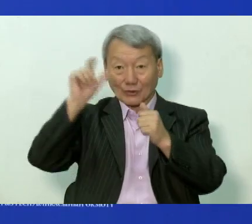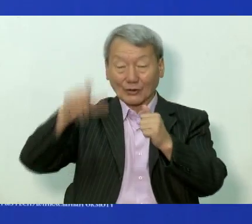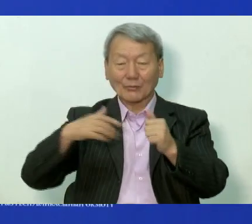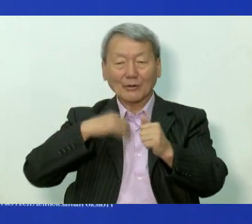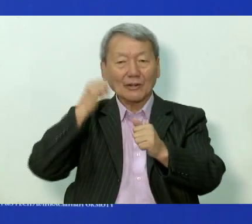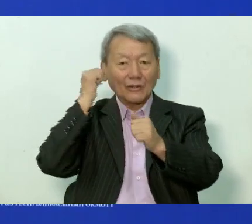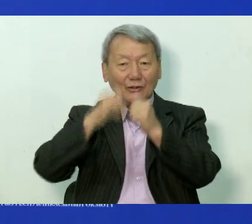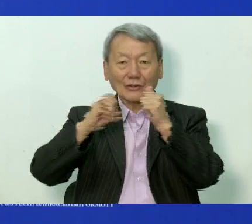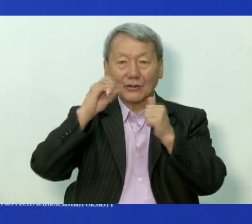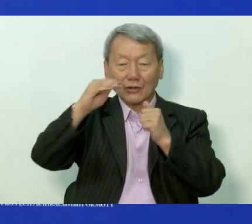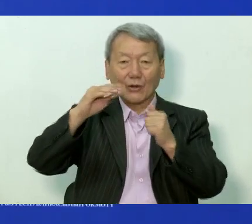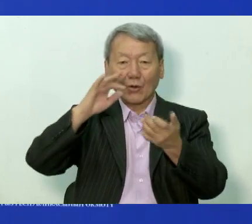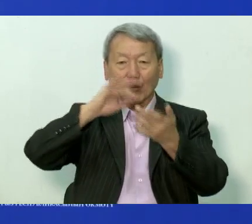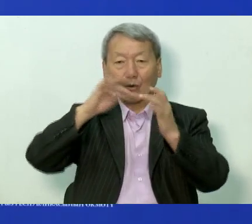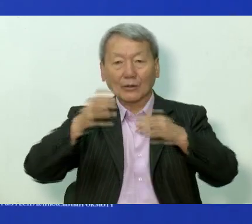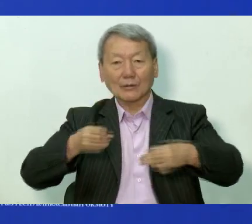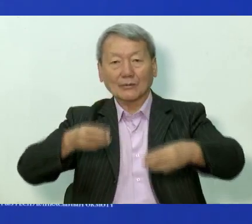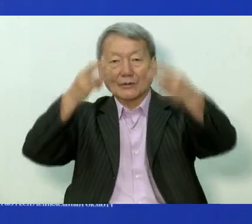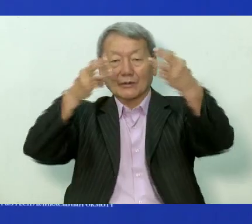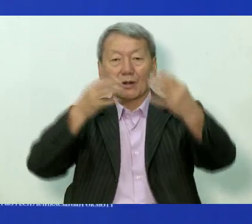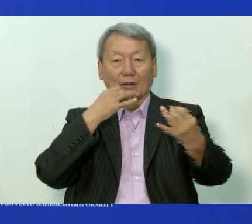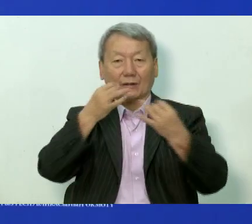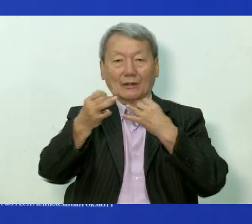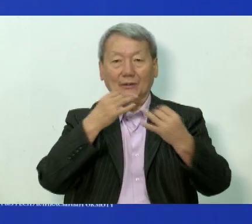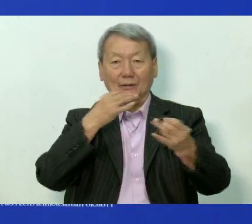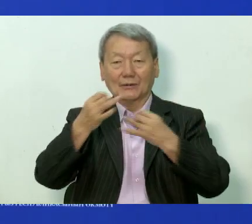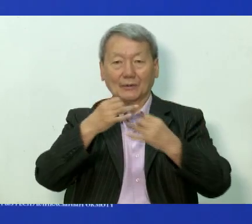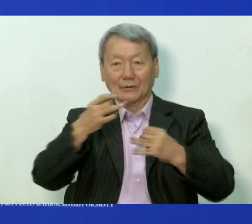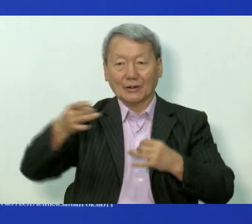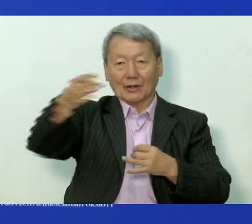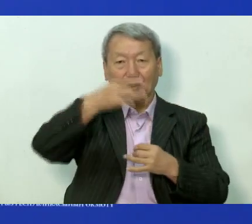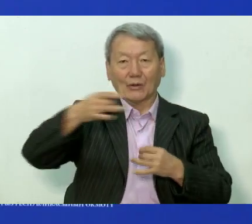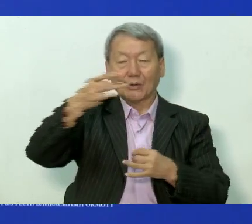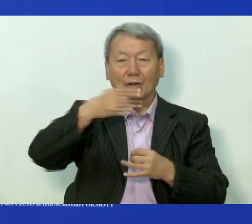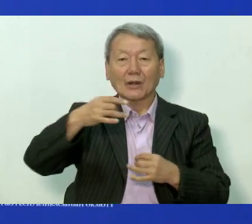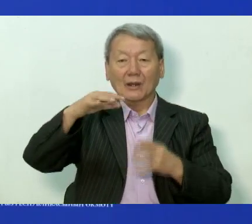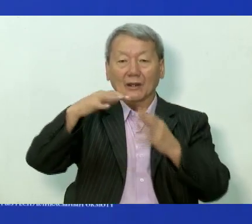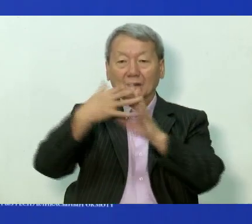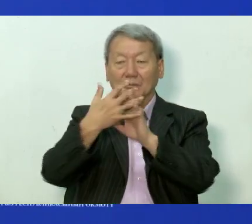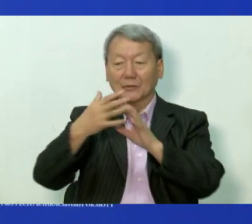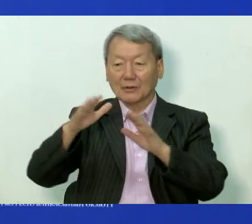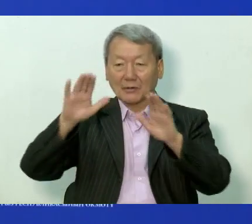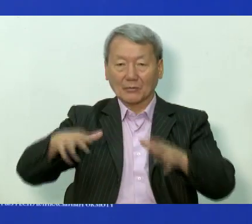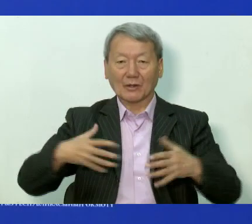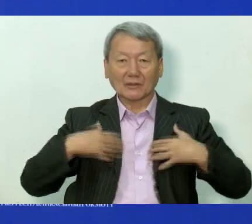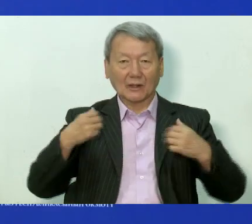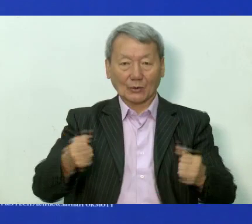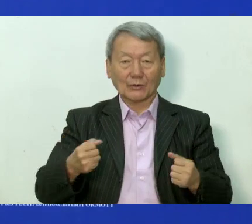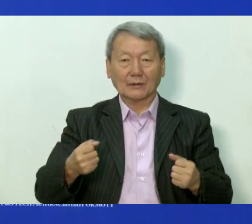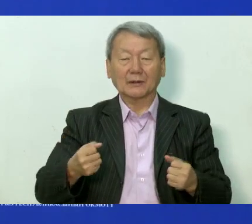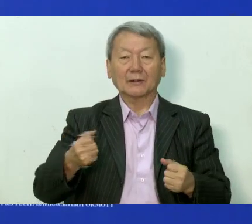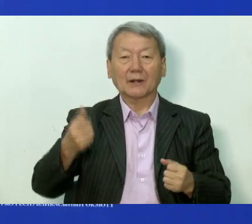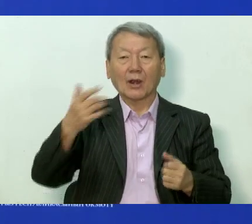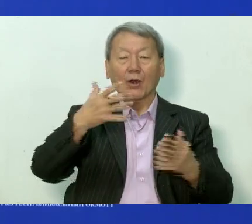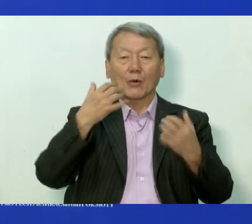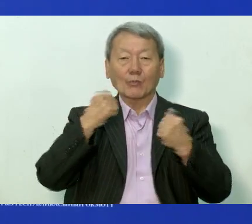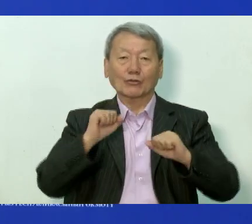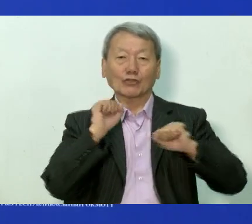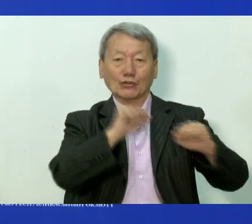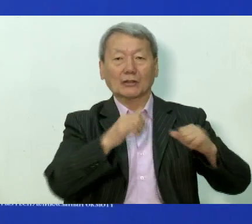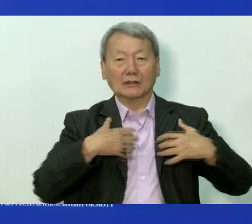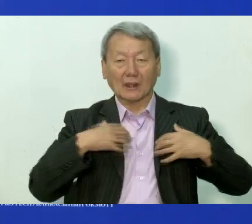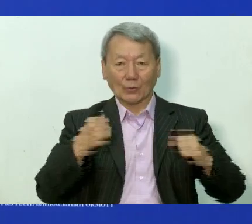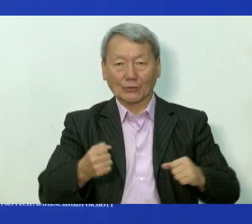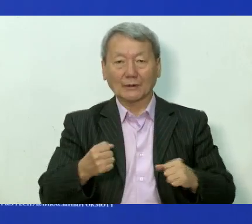ежедневно ведут онлайн-беседы с гражданами в регионах, сельскими комитетами здоровья, укрепления здоровья.